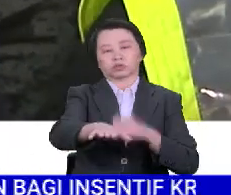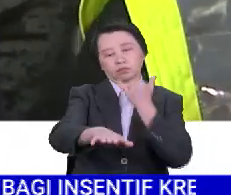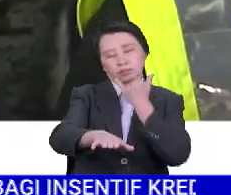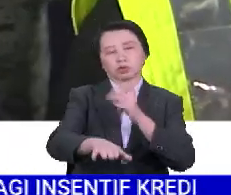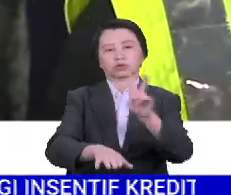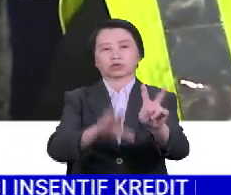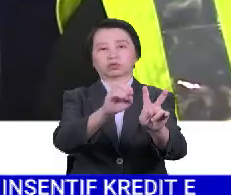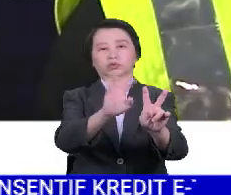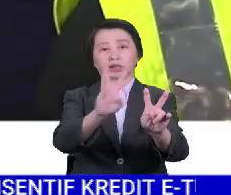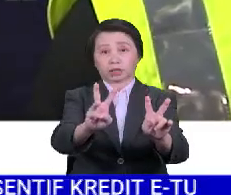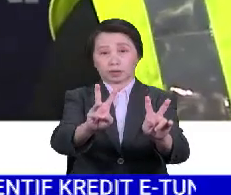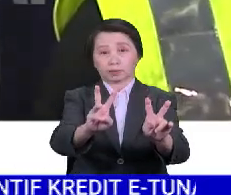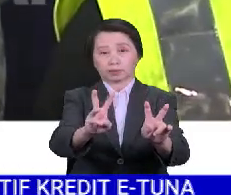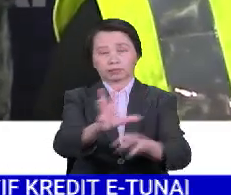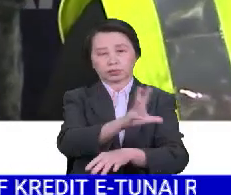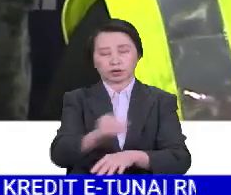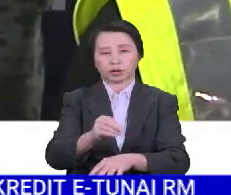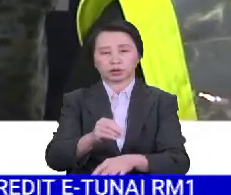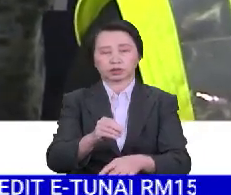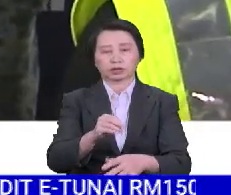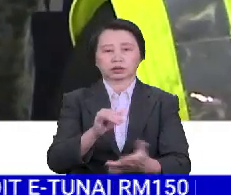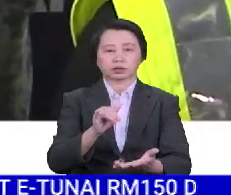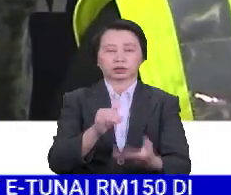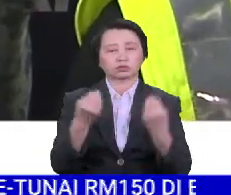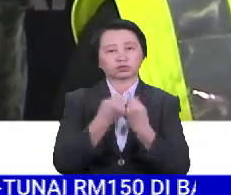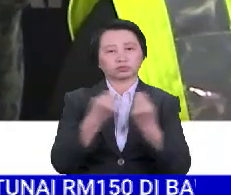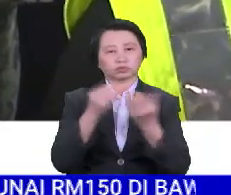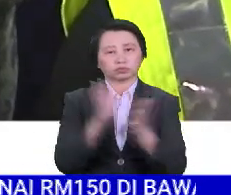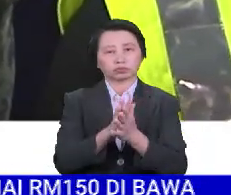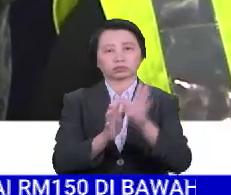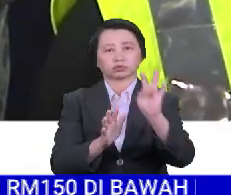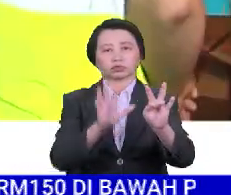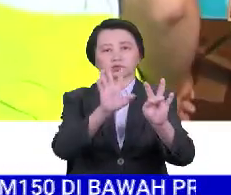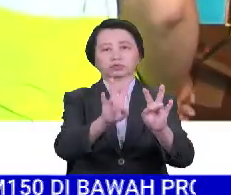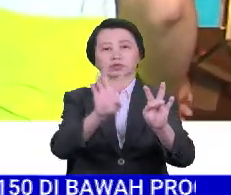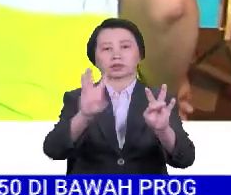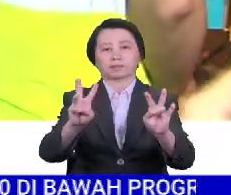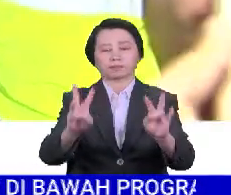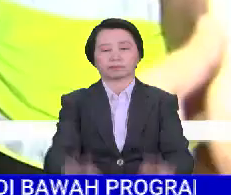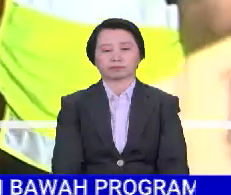206, dan itu jumlah dia 776.